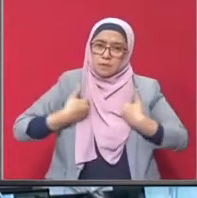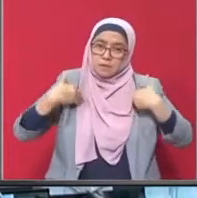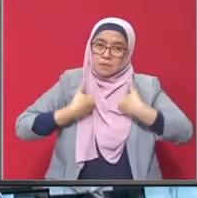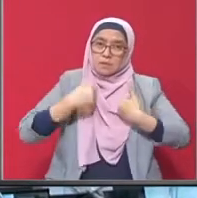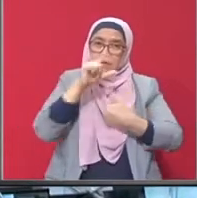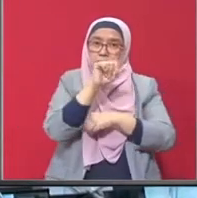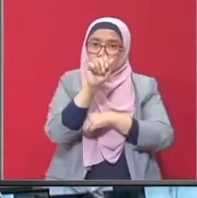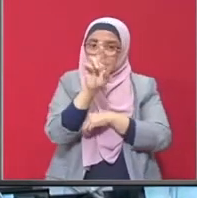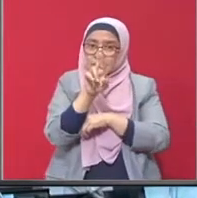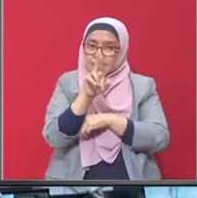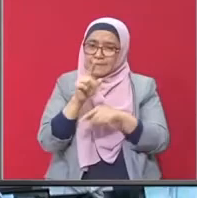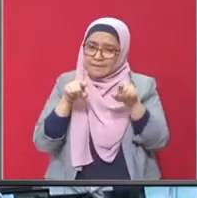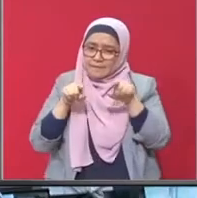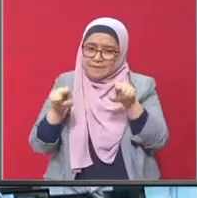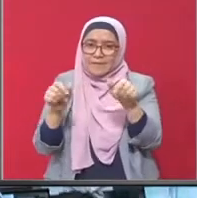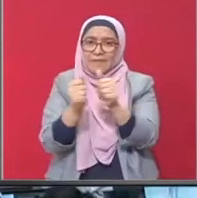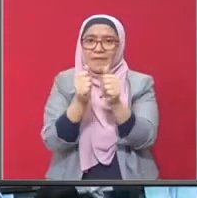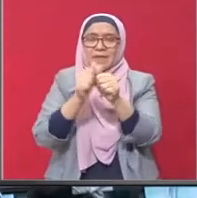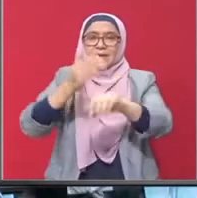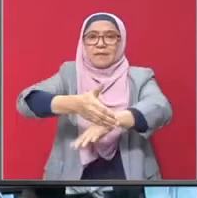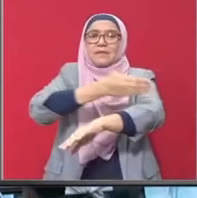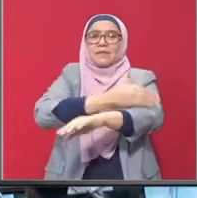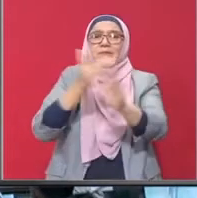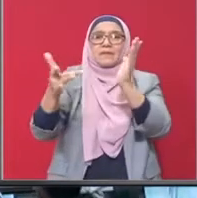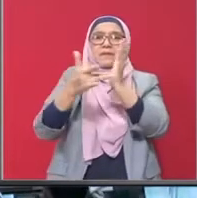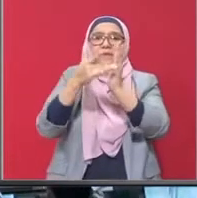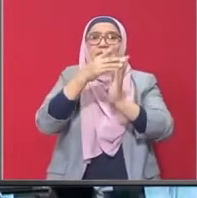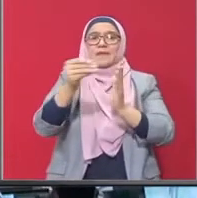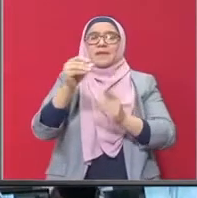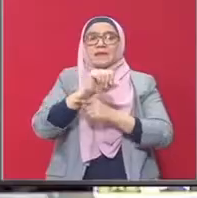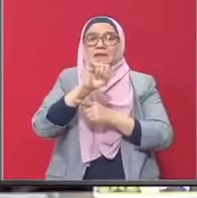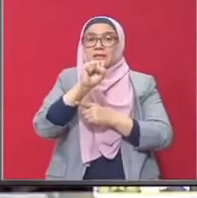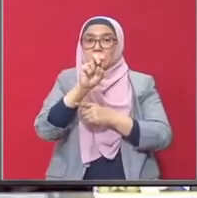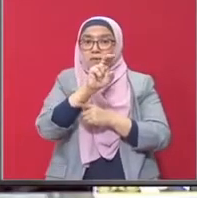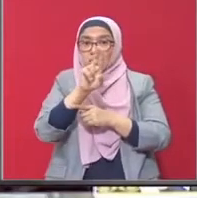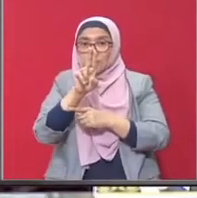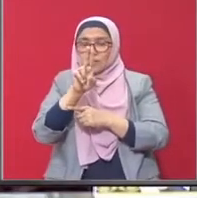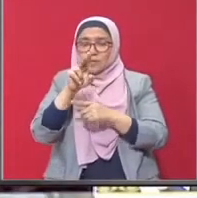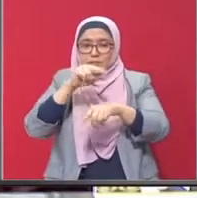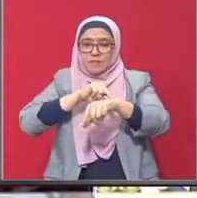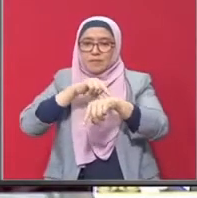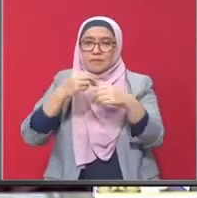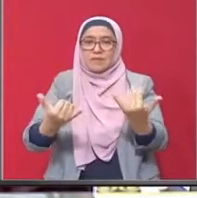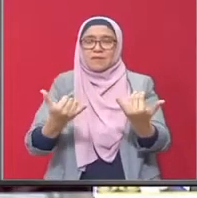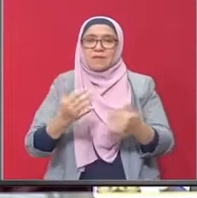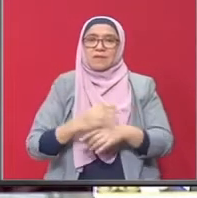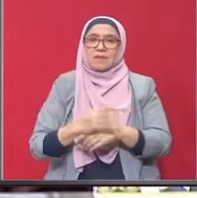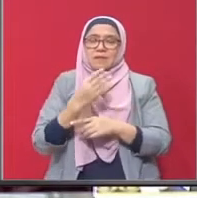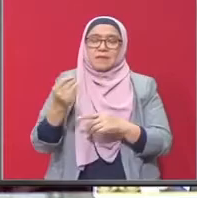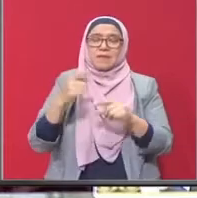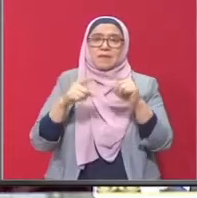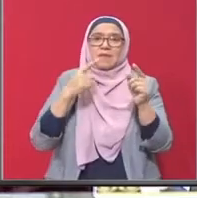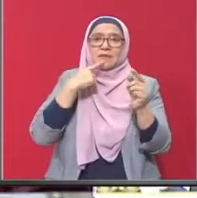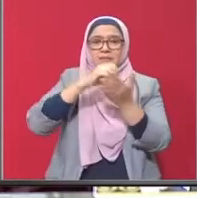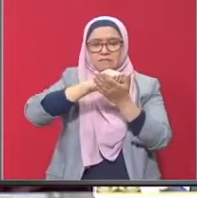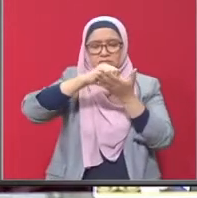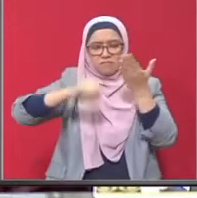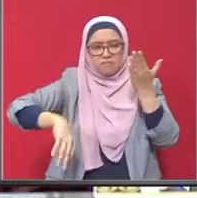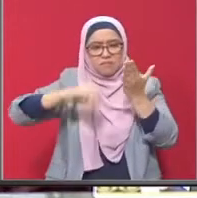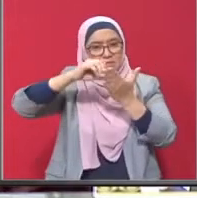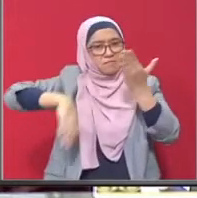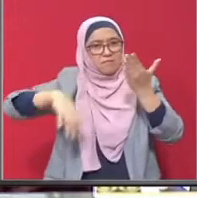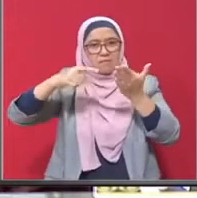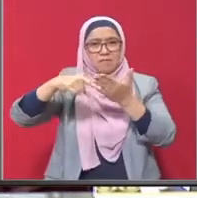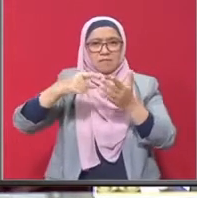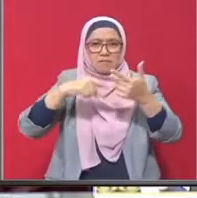dengan perkembangan teknologi dan da da Hai issues Hai kedua memasukkan peruntukan peruntukan dianggap tidak relevan